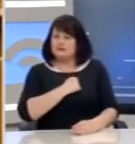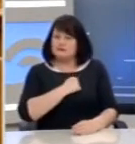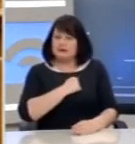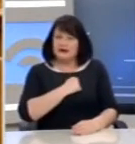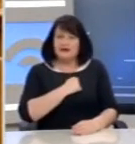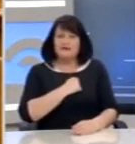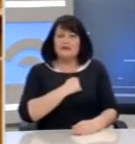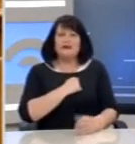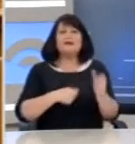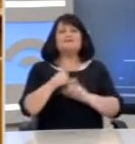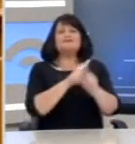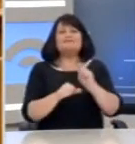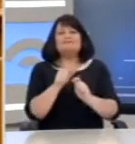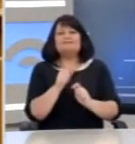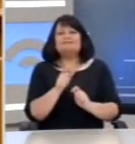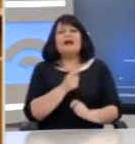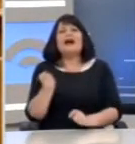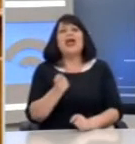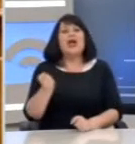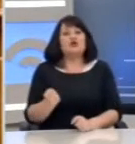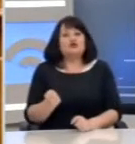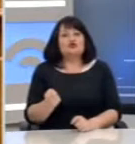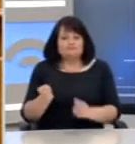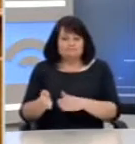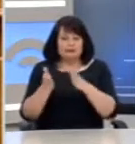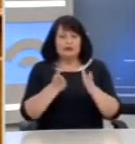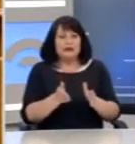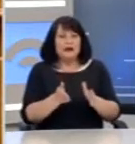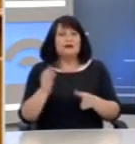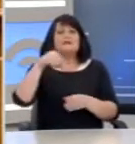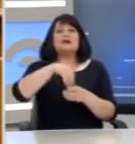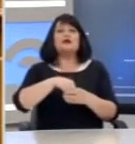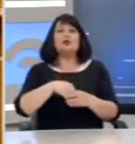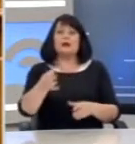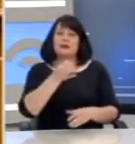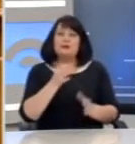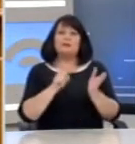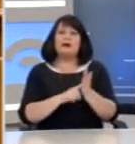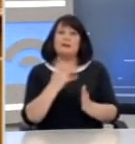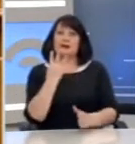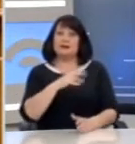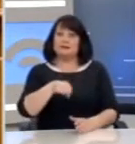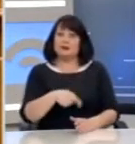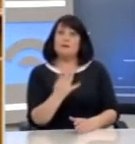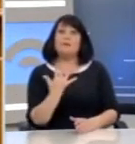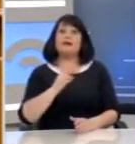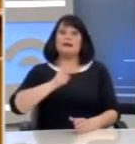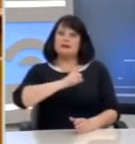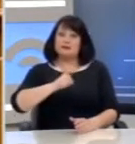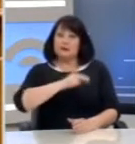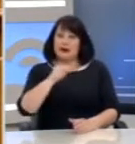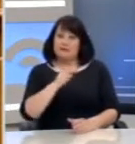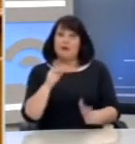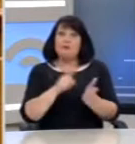θέμα της αναδιάρθρωσης. Από την άλλη, προϋπόθεση συμμετοχής του ήταν η λήψη μέτρων 4,5 δισεκατομμυρίων